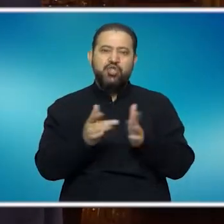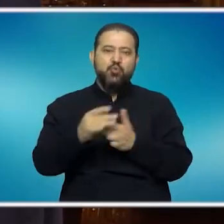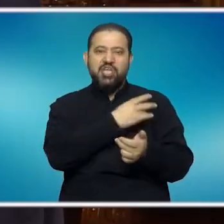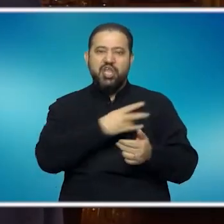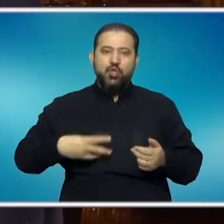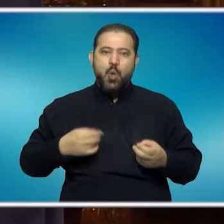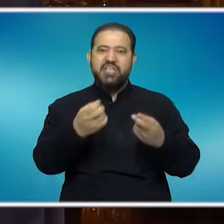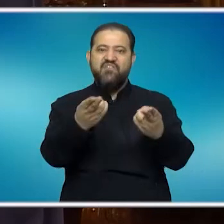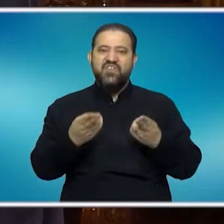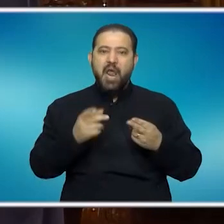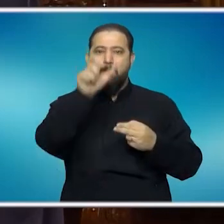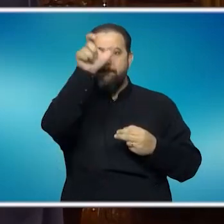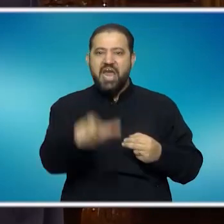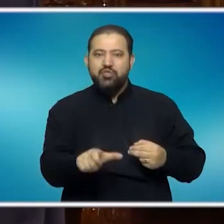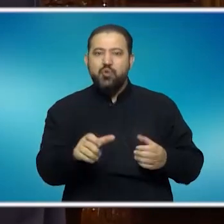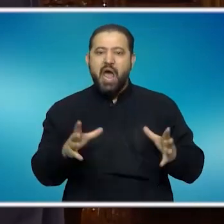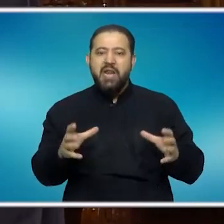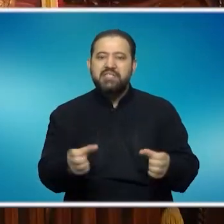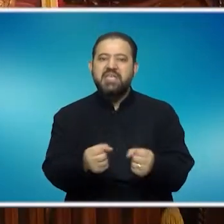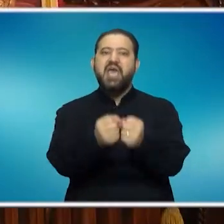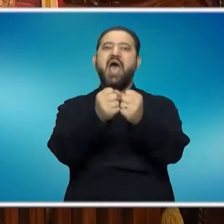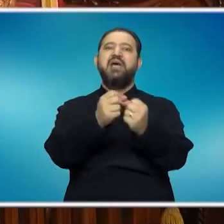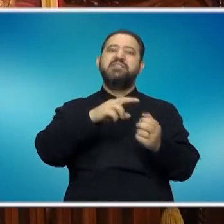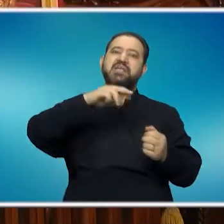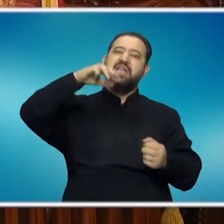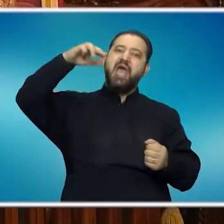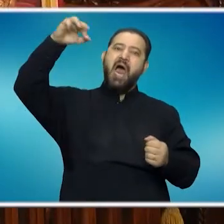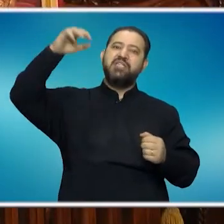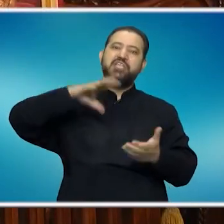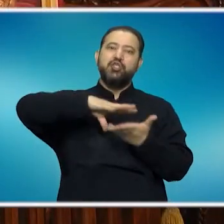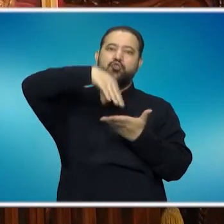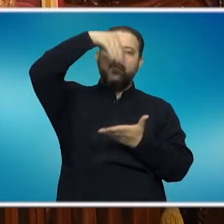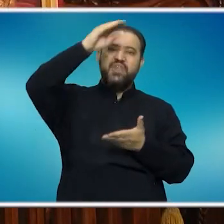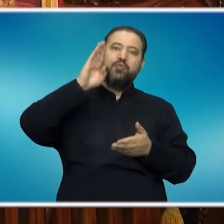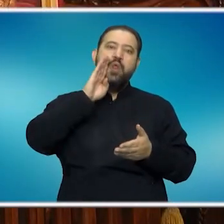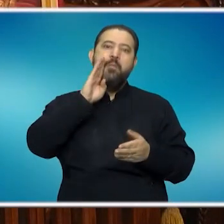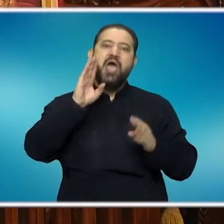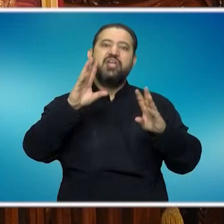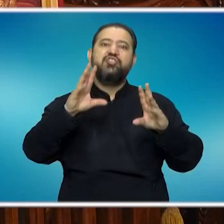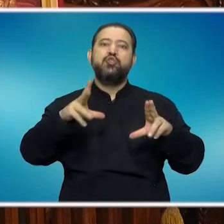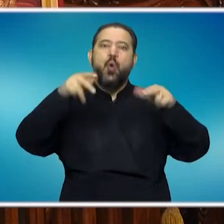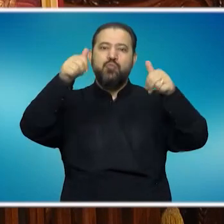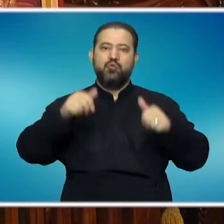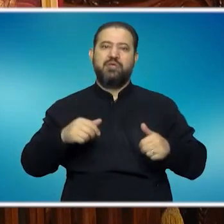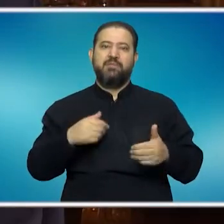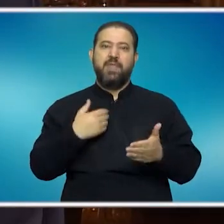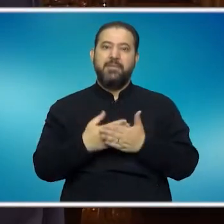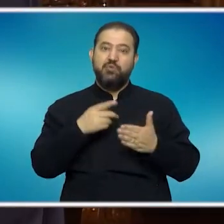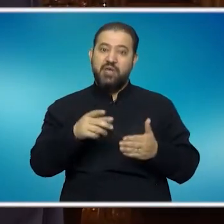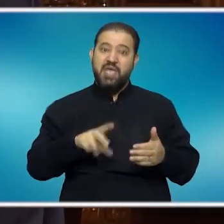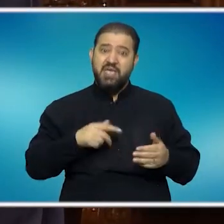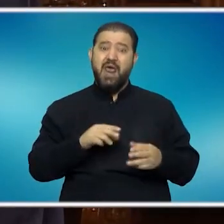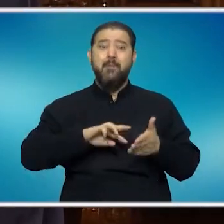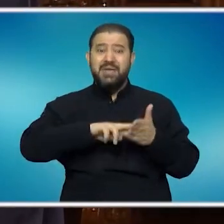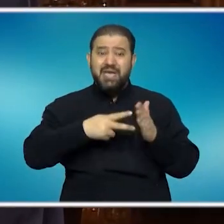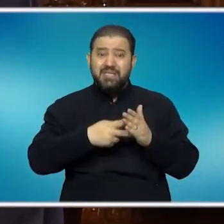când vine el și ia pruncul acela care simbolizează, sufletul arată că atât de mult își sfințise trupul ei, că era